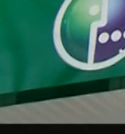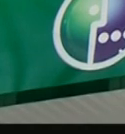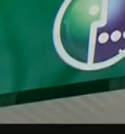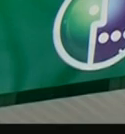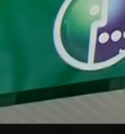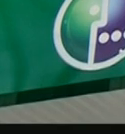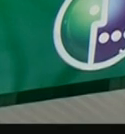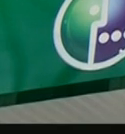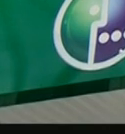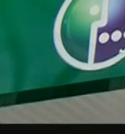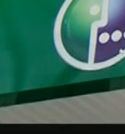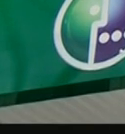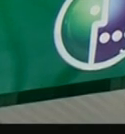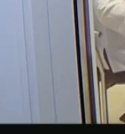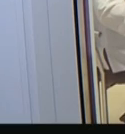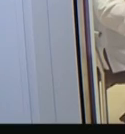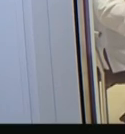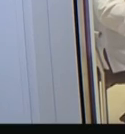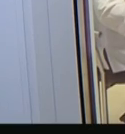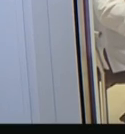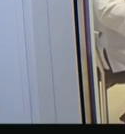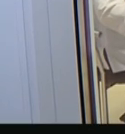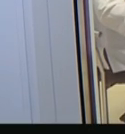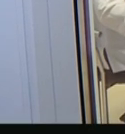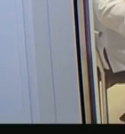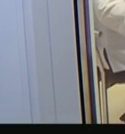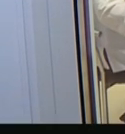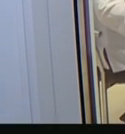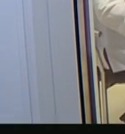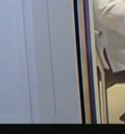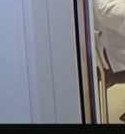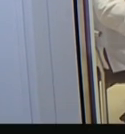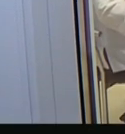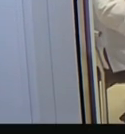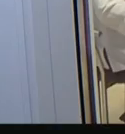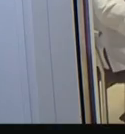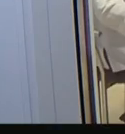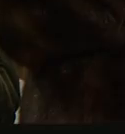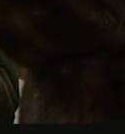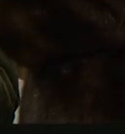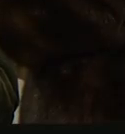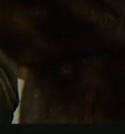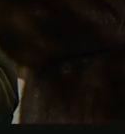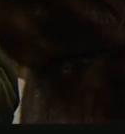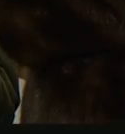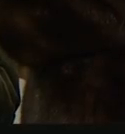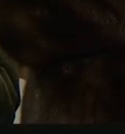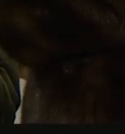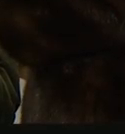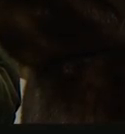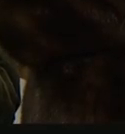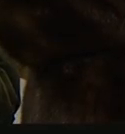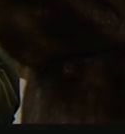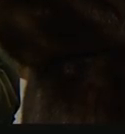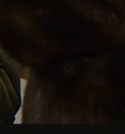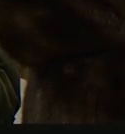«Интернет за границей». Подключиться к тарифному плану «Корпоративный безлимит» можно в любом салоне «Мегафона», а квалифицированные консультанты помогут